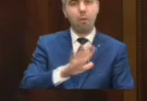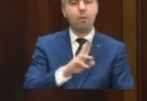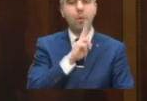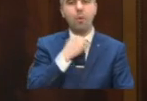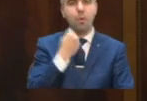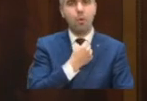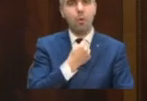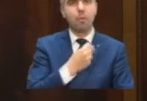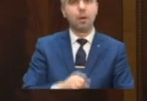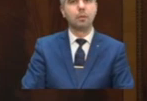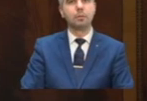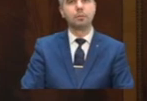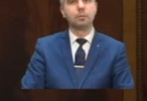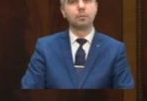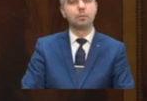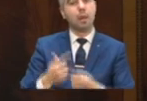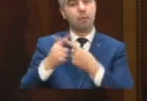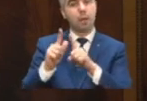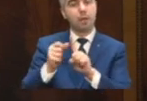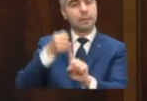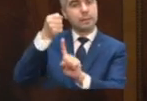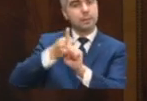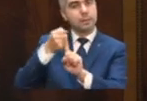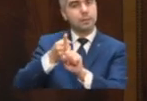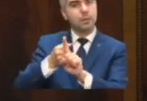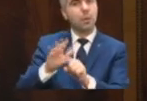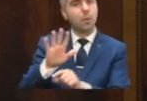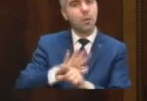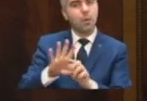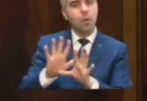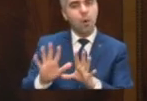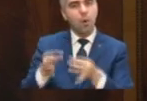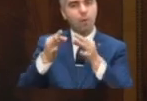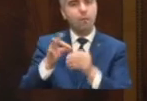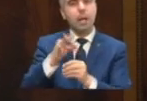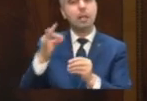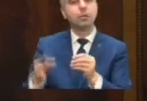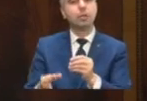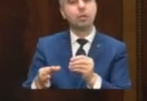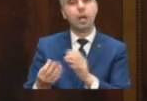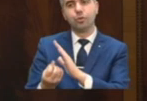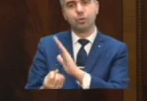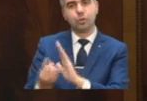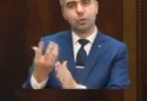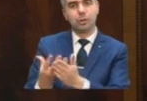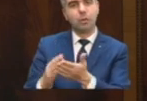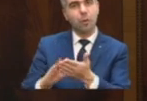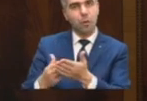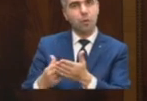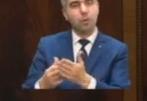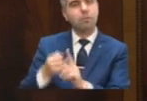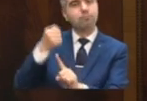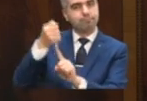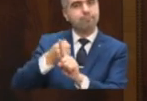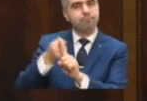الموقرة على الجهود المبذولة والنتائج المحققة والاجتهادات كذلك التي